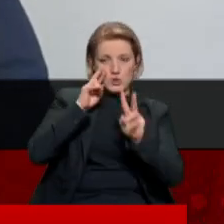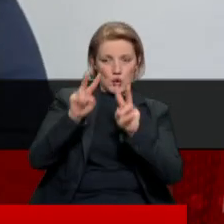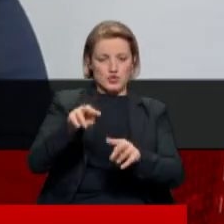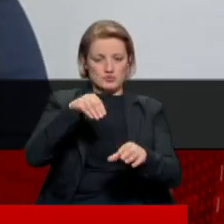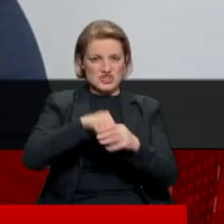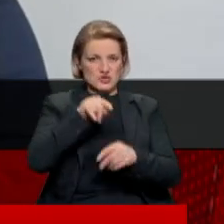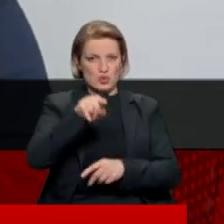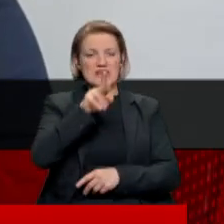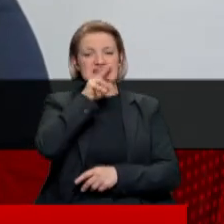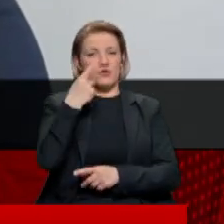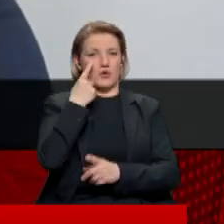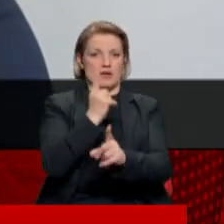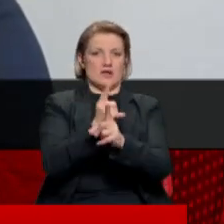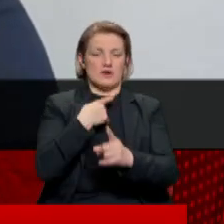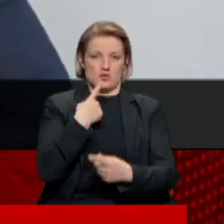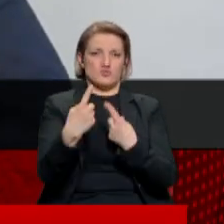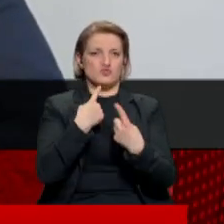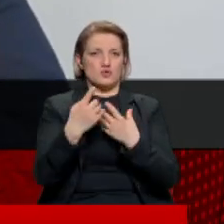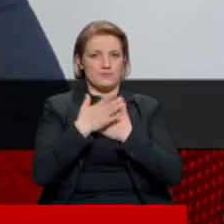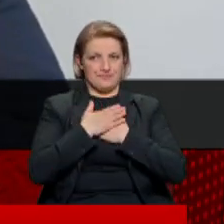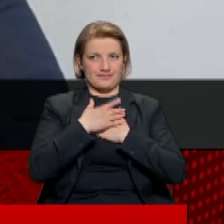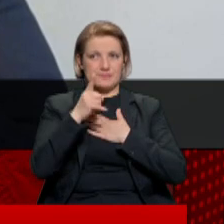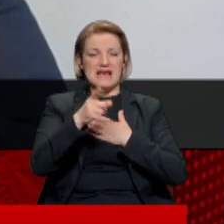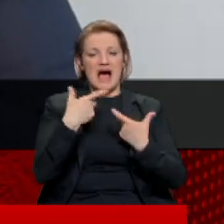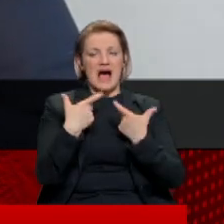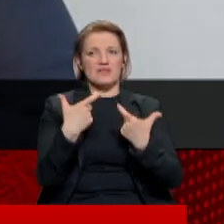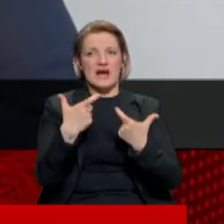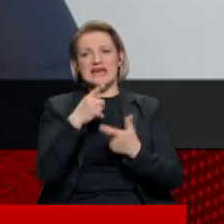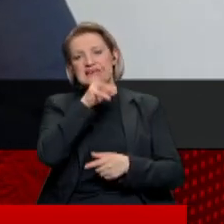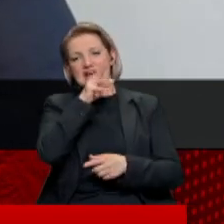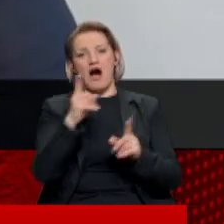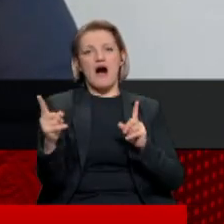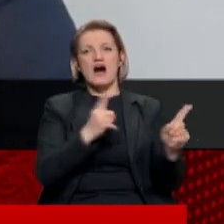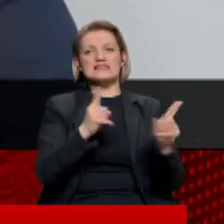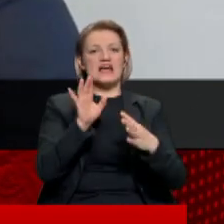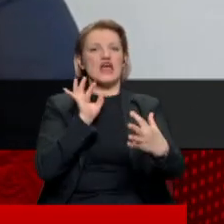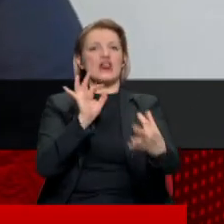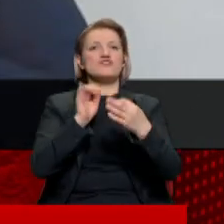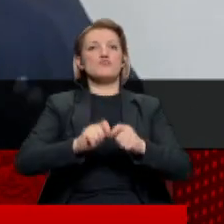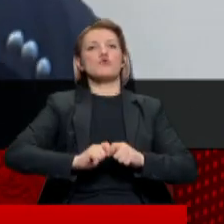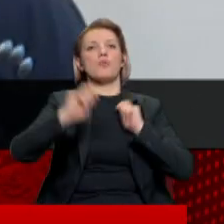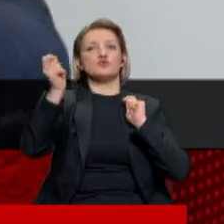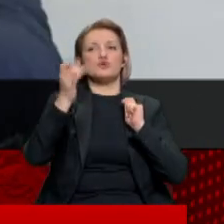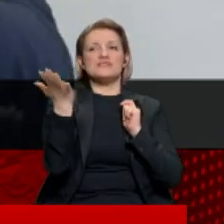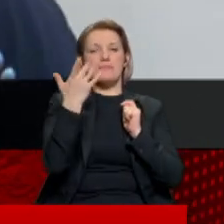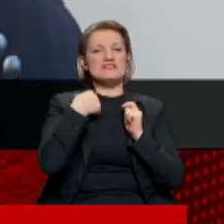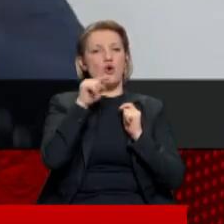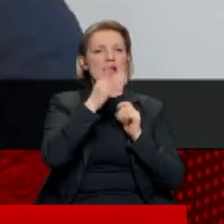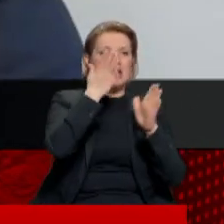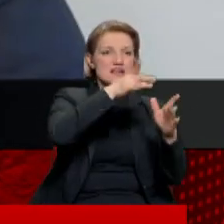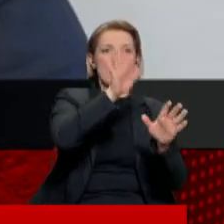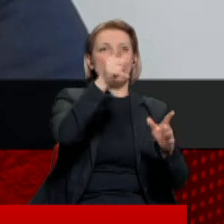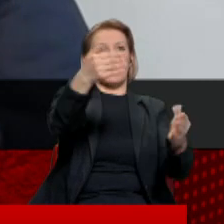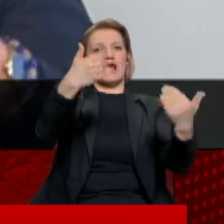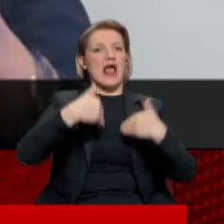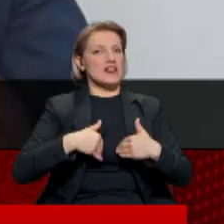için onun üzerinden konuşuyorum. Onu da söyleyeyim. Biz bir Hatay'la İskenderun arasında iletişim koptu. Ne biz oraya gittik ne onlar